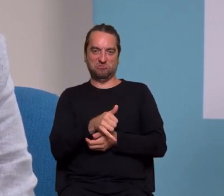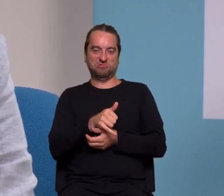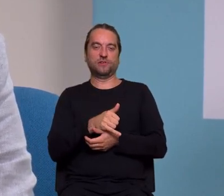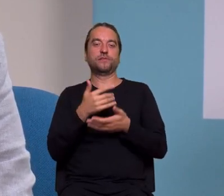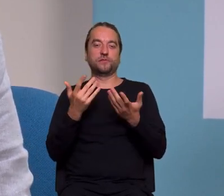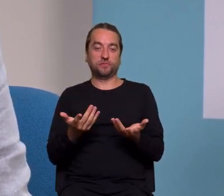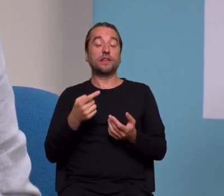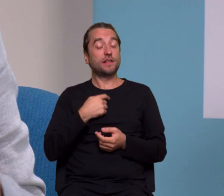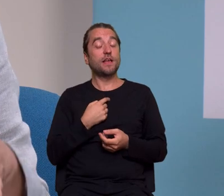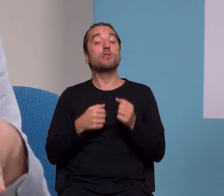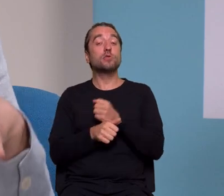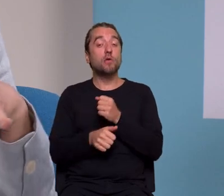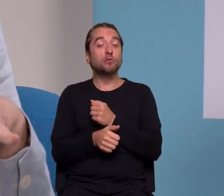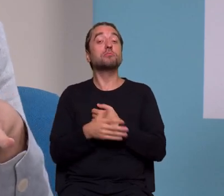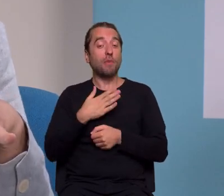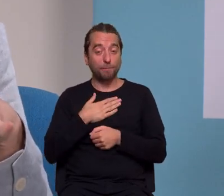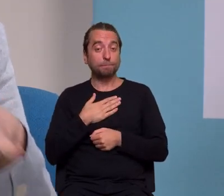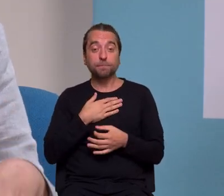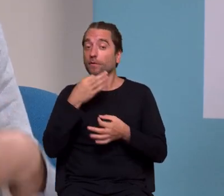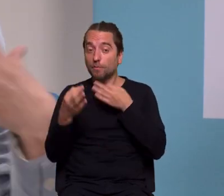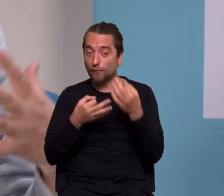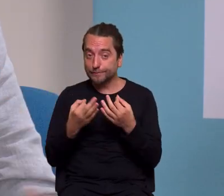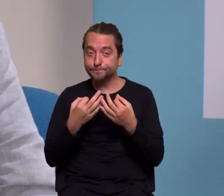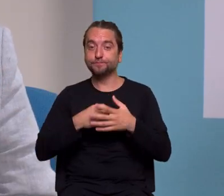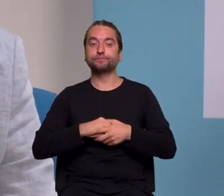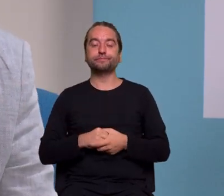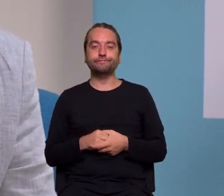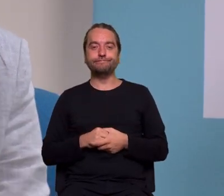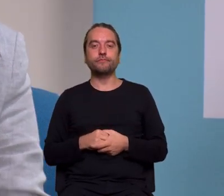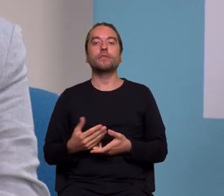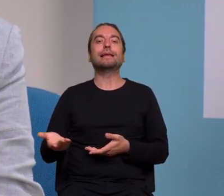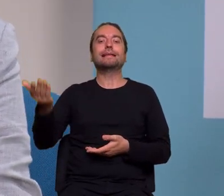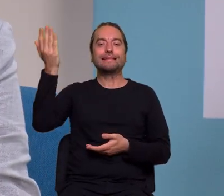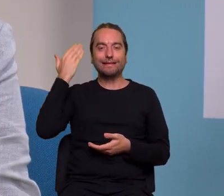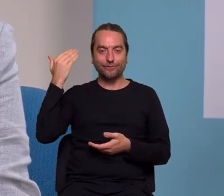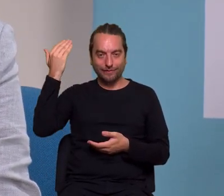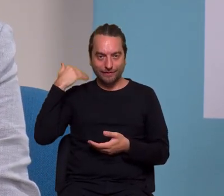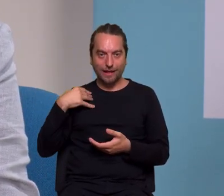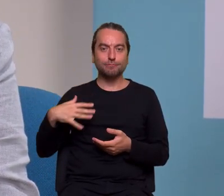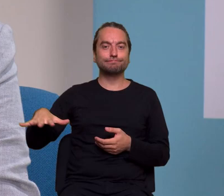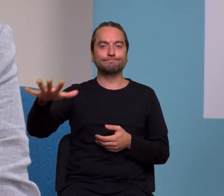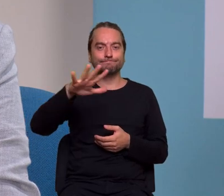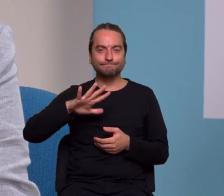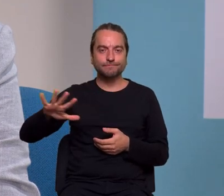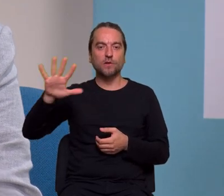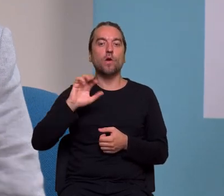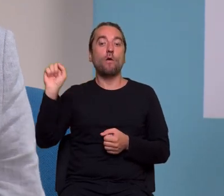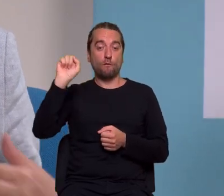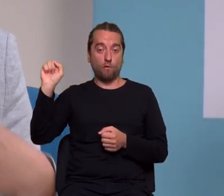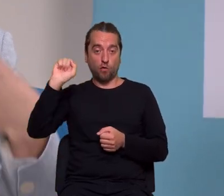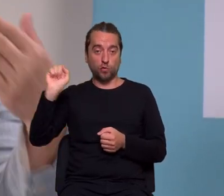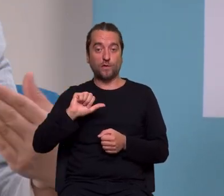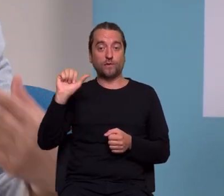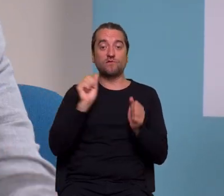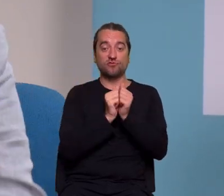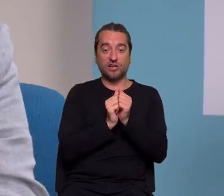opowiem taką rzecz z przeszłości Wrocławia. Otóż już we wrześniu 1945 roku,